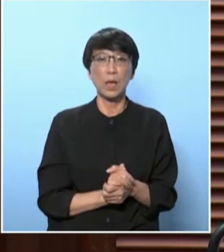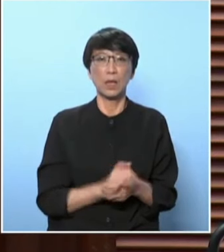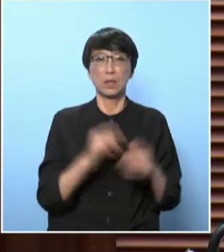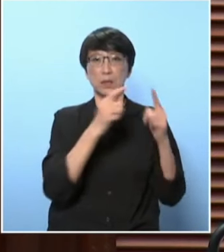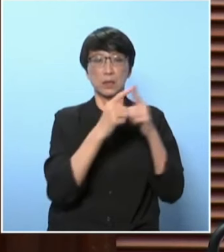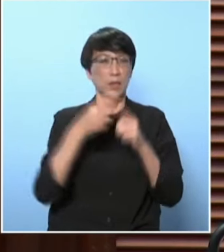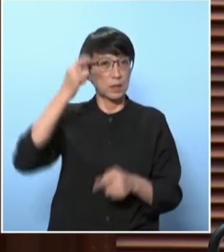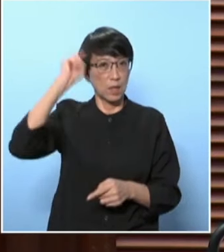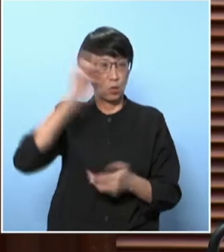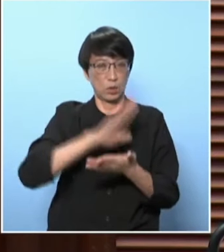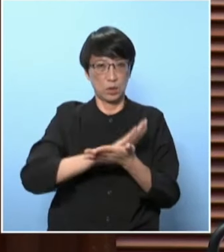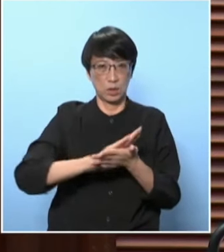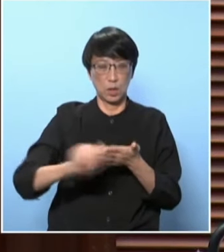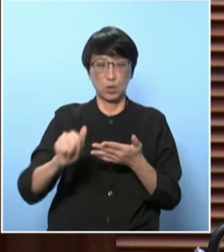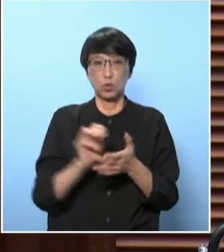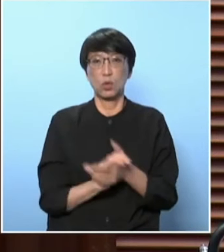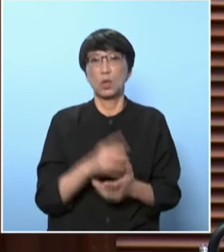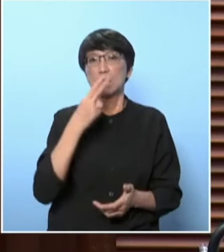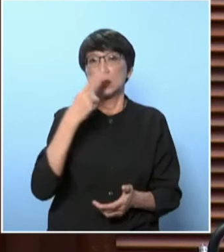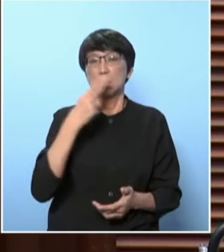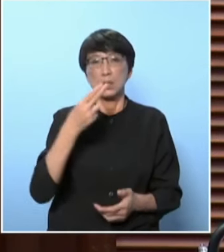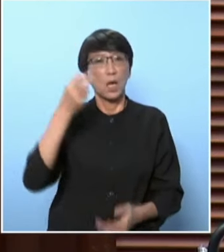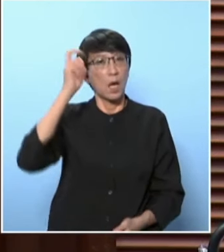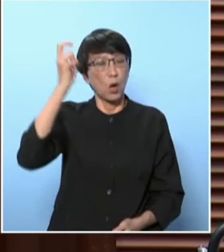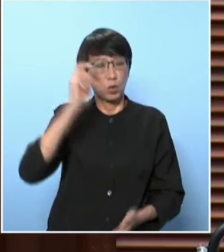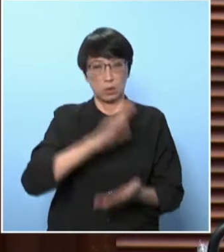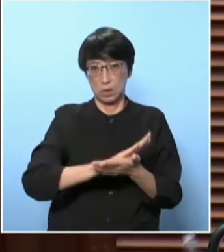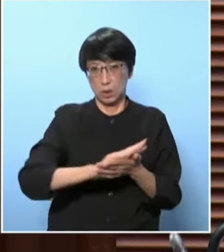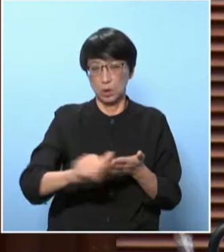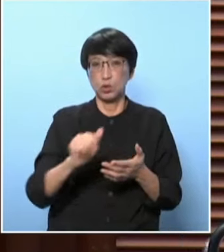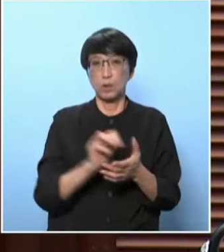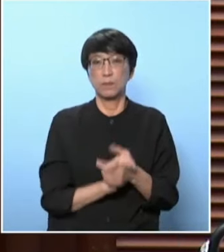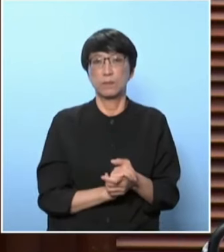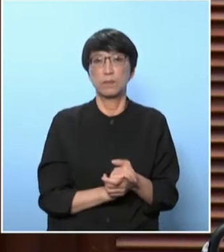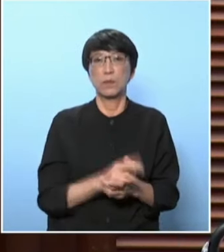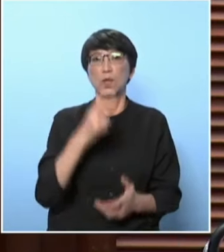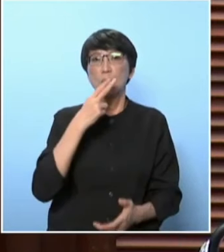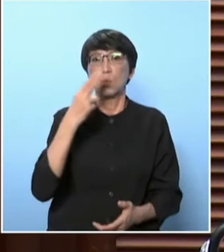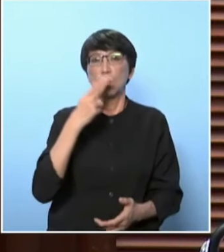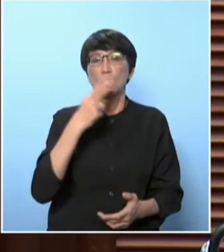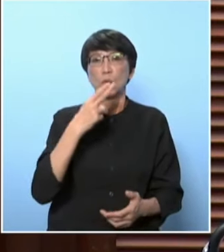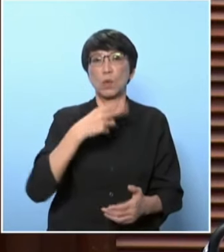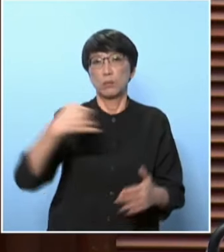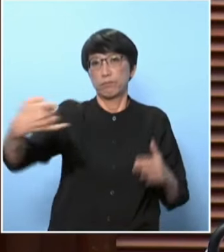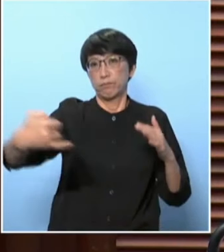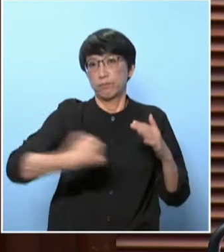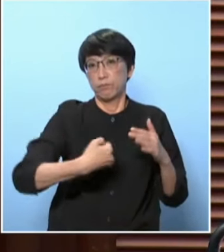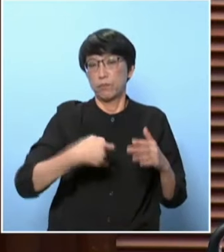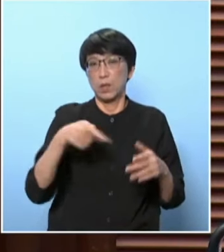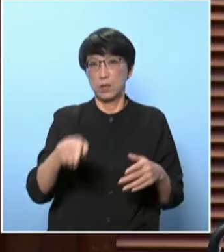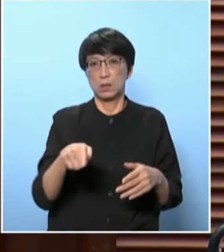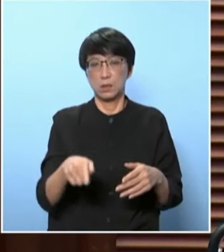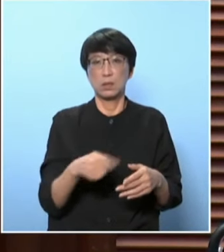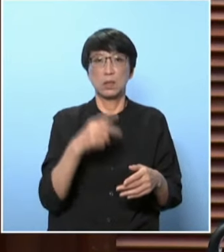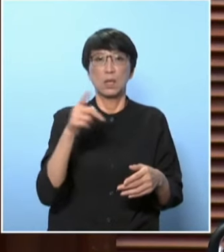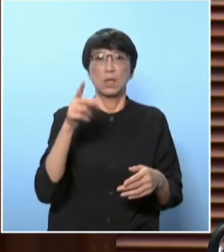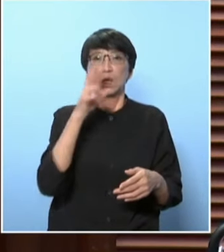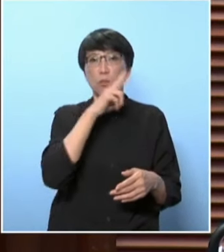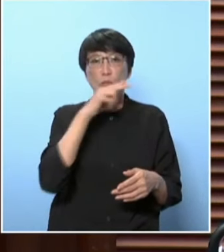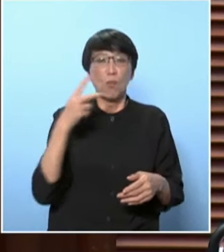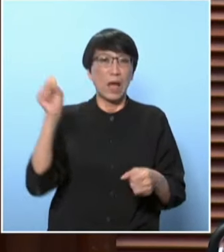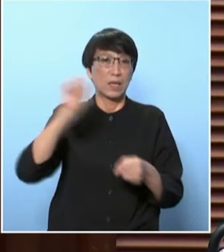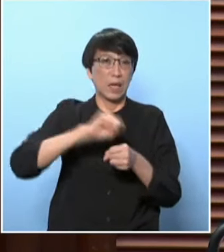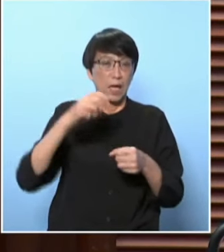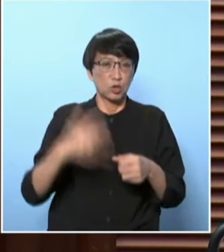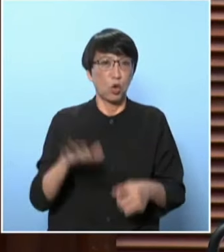啊考慮清楚，嘅煙民考慮清楚咧，其實就係、是。個煙嘅禍害唔應該因為呢個加味煙嘅掩飾啊，某個